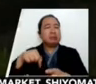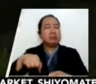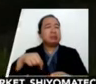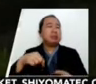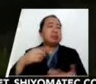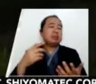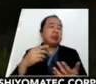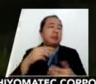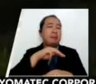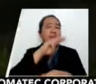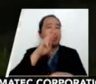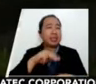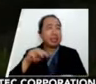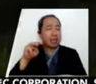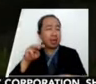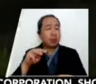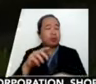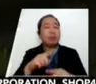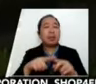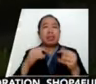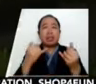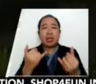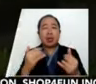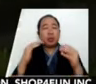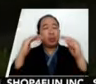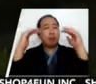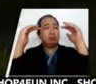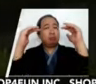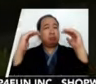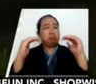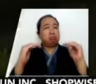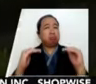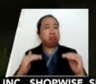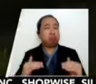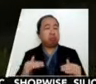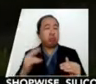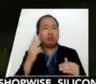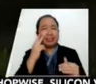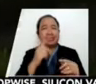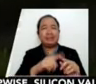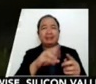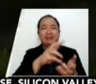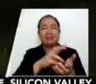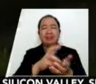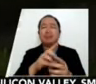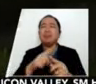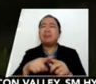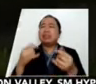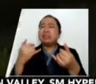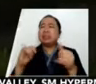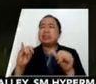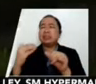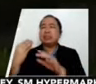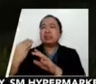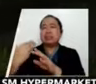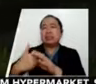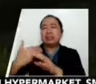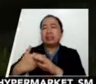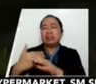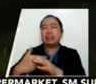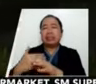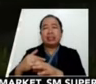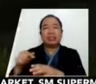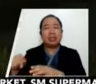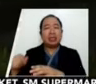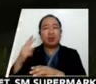Sur, sa ngayon, humupa na ang baha sa maraming lugar sa nasabing bayan, ngunit perwisyo naman ng mga residente ang makakapal na putik